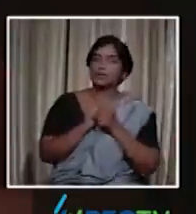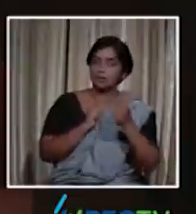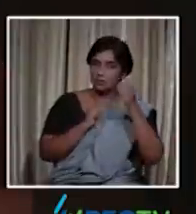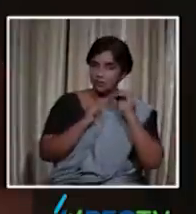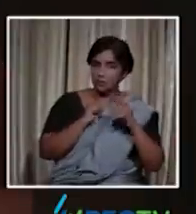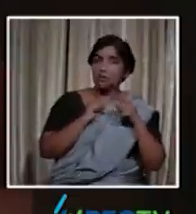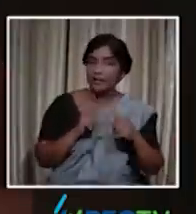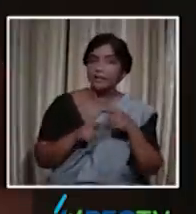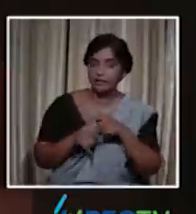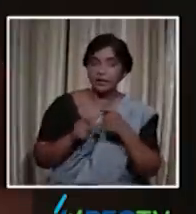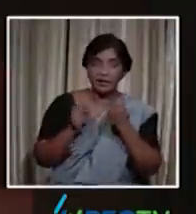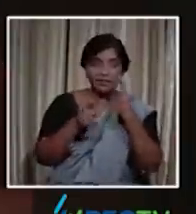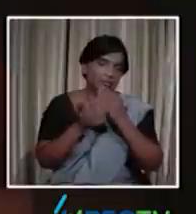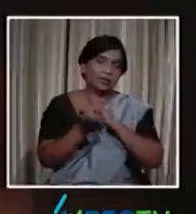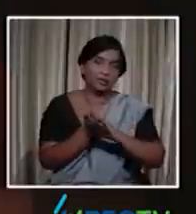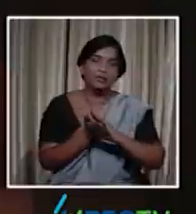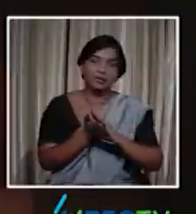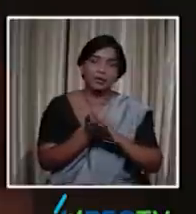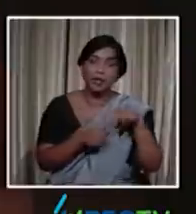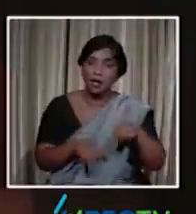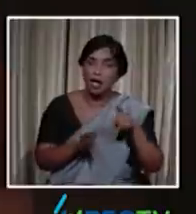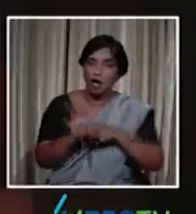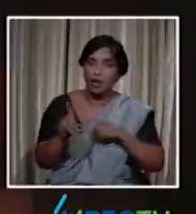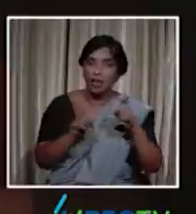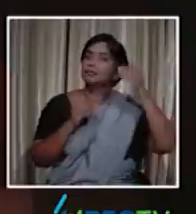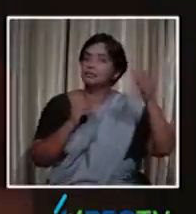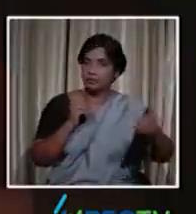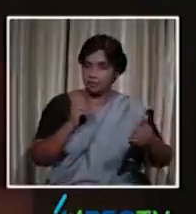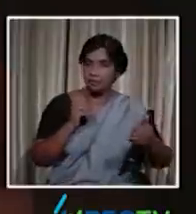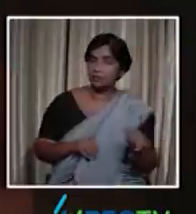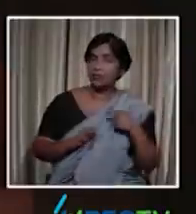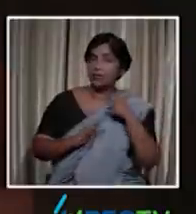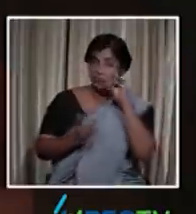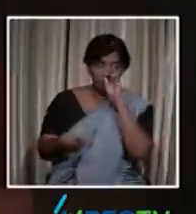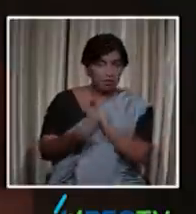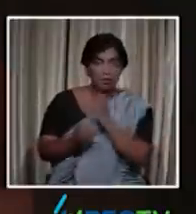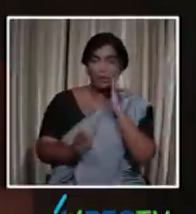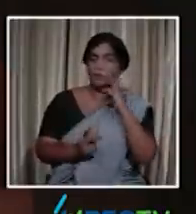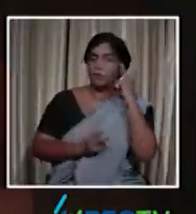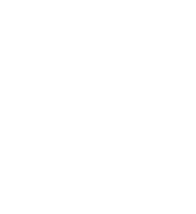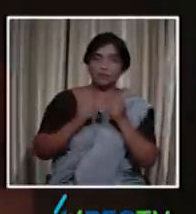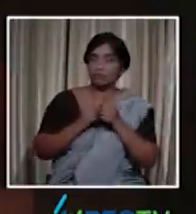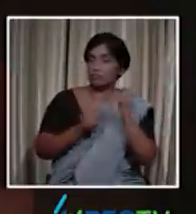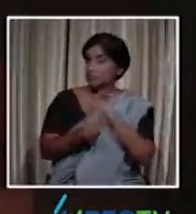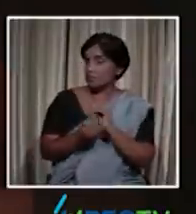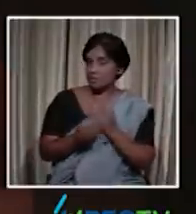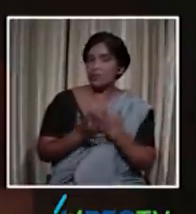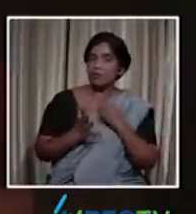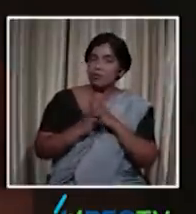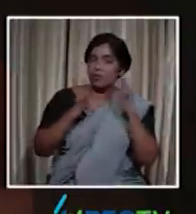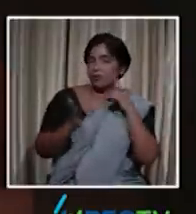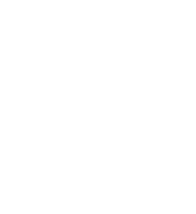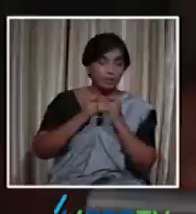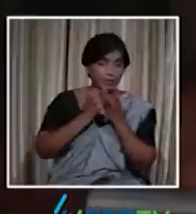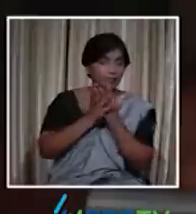කරන්න. ඒ වගේම ණය සහනය මේ අවුරුද්දේ දෙසැම්බර් මාසෙ දක්වා දීර්ඝ කරන්න. සංචාරක ශේෂ්ත්‍රයක ගත්තේ නැත්නම් අපි ලොකු අමාරුවක